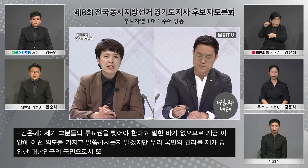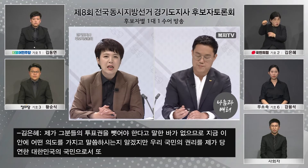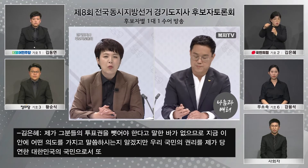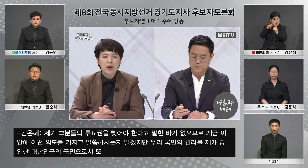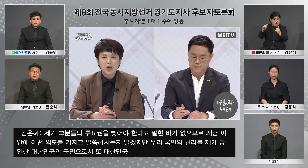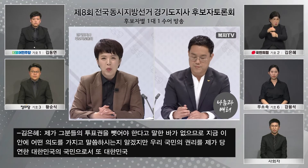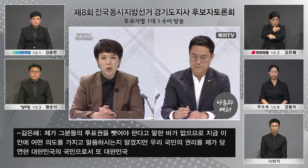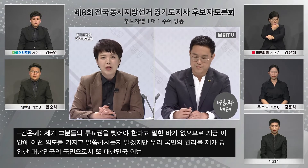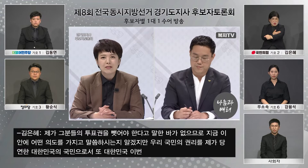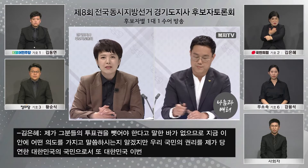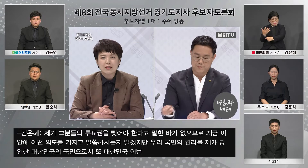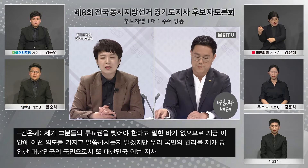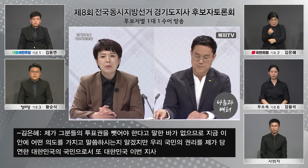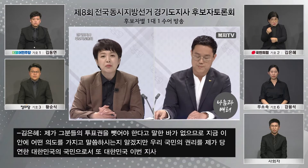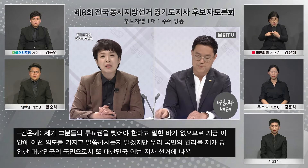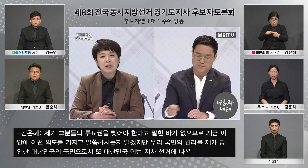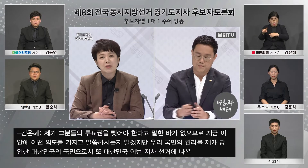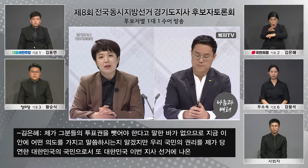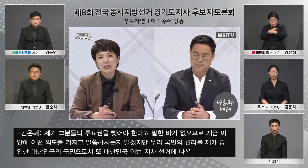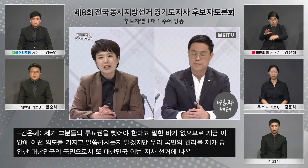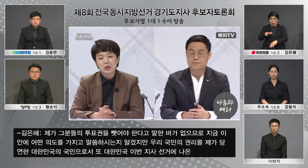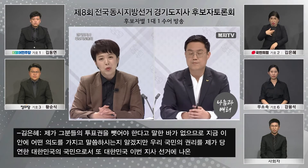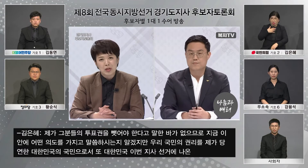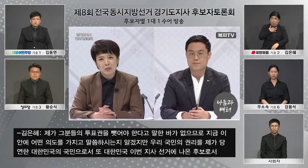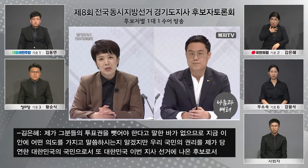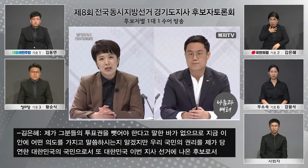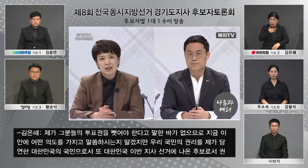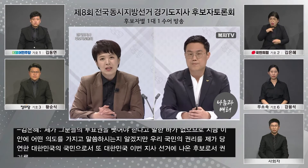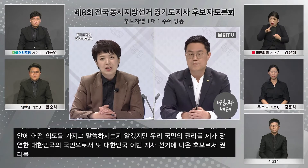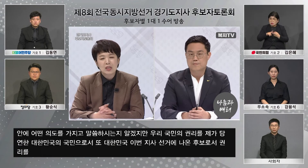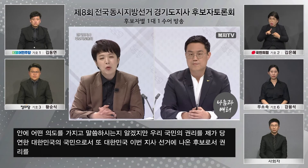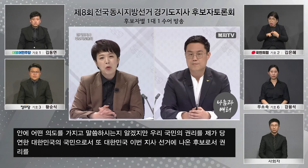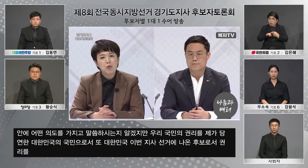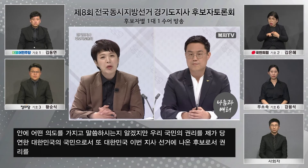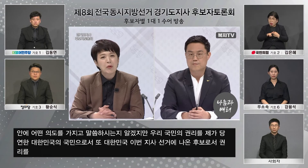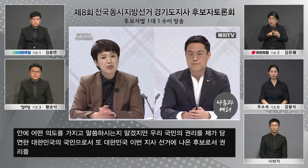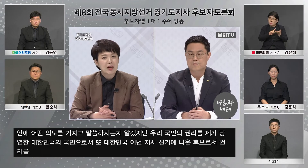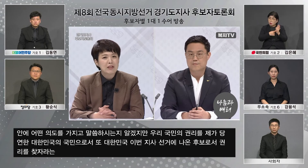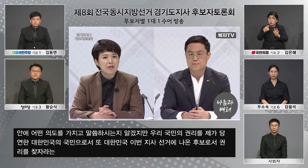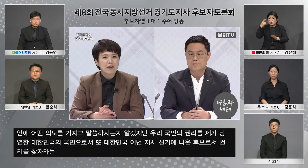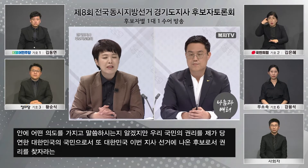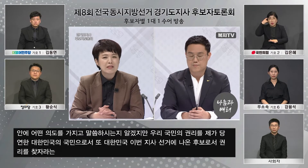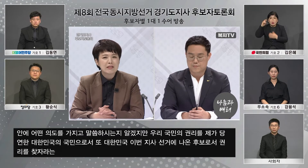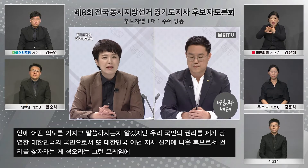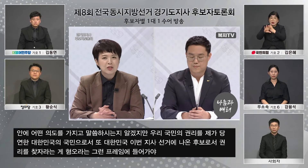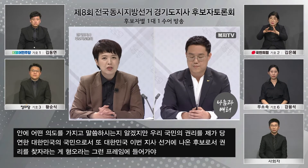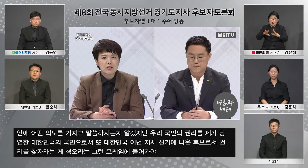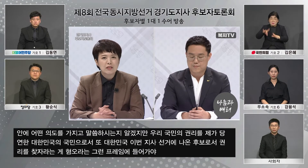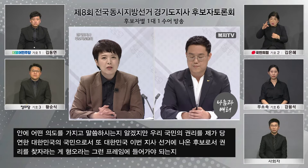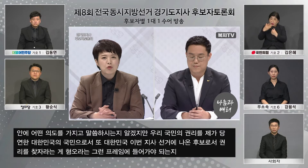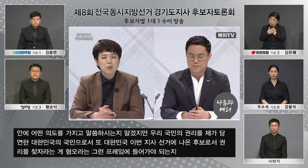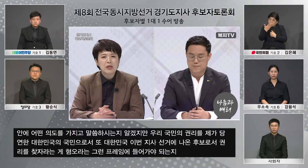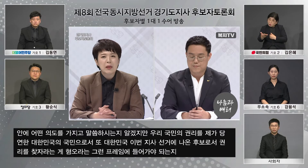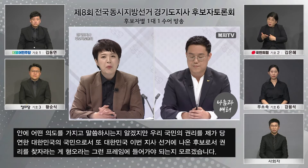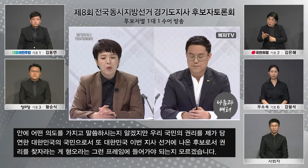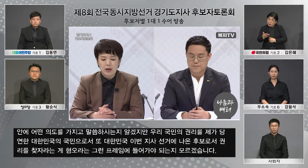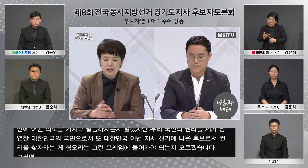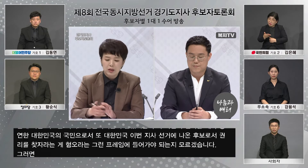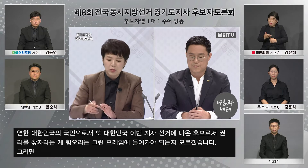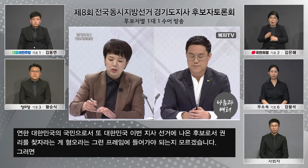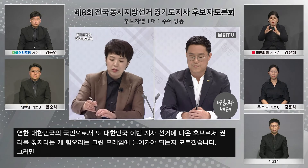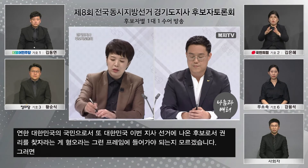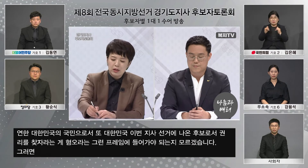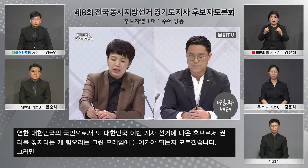찾자는 이야기가 왜 혐오라는 그런 프레임에 들어가야 되는지 모르겠습니다. 그러면 외국이 먼저라는 건가요? 저는 국민을